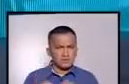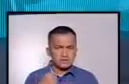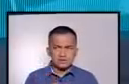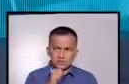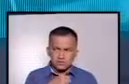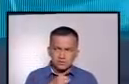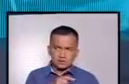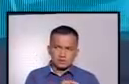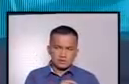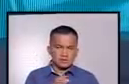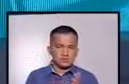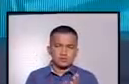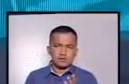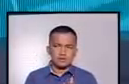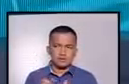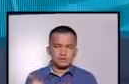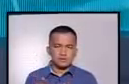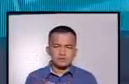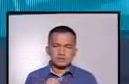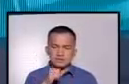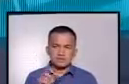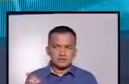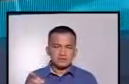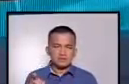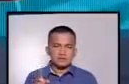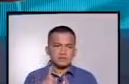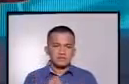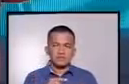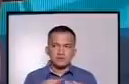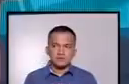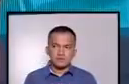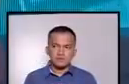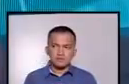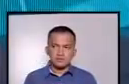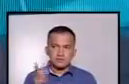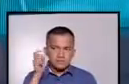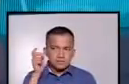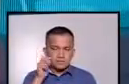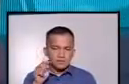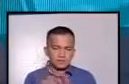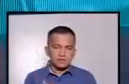anyos, na security guard ng eskwelahan. Hindi na kasi siya nagpakita matapos mabalita ang